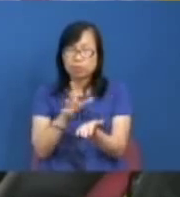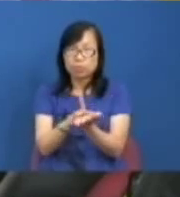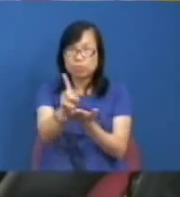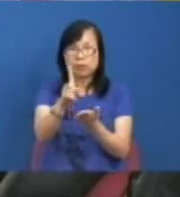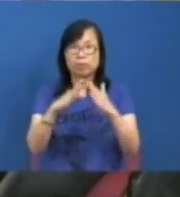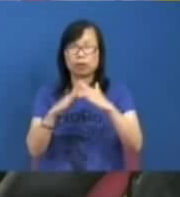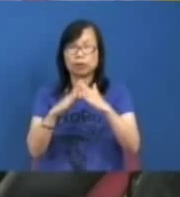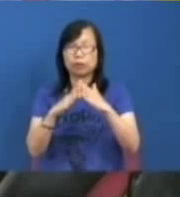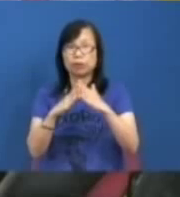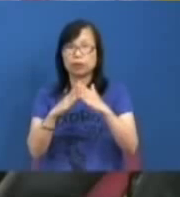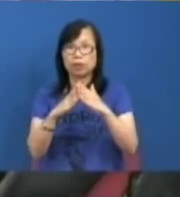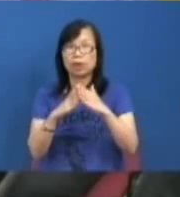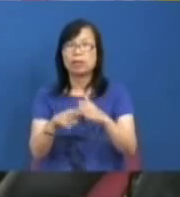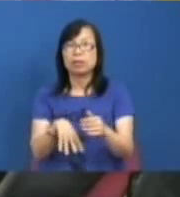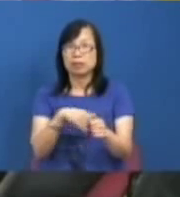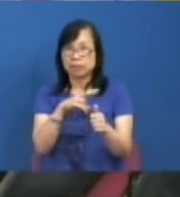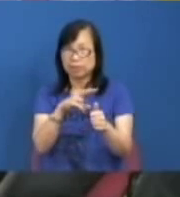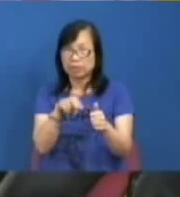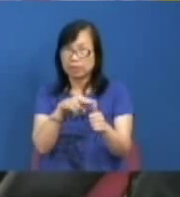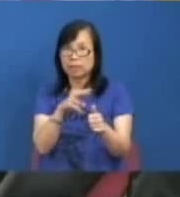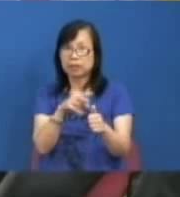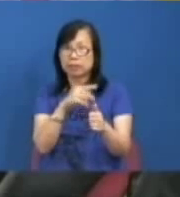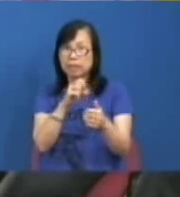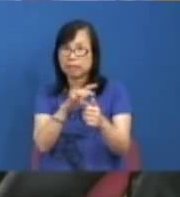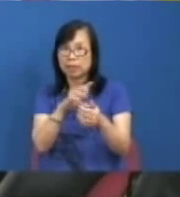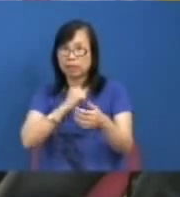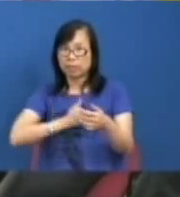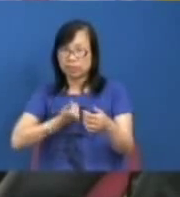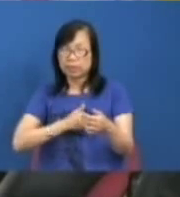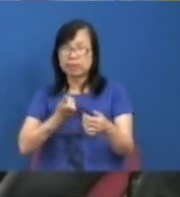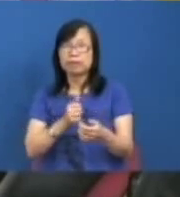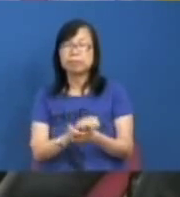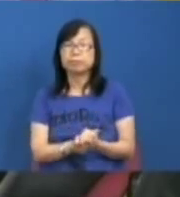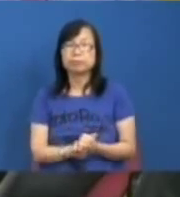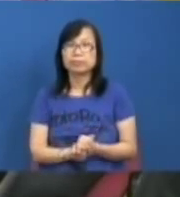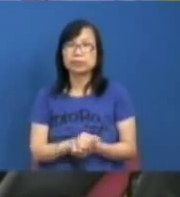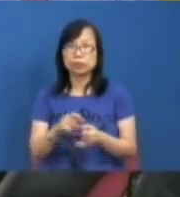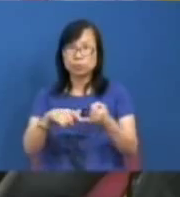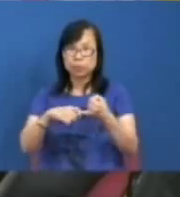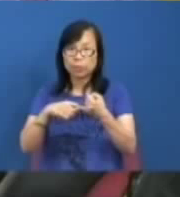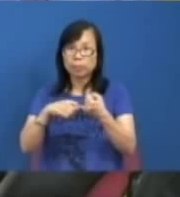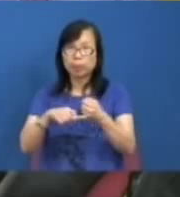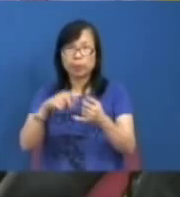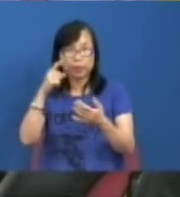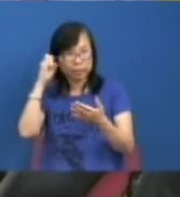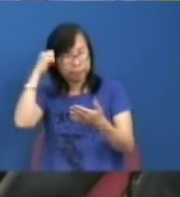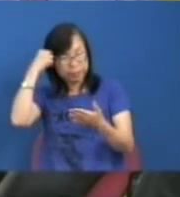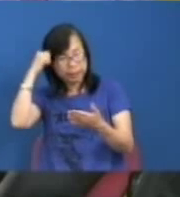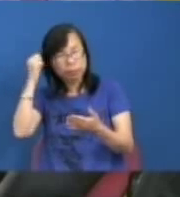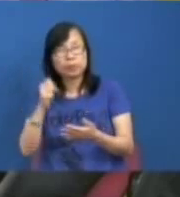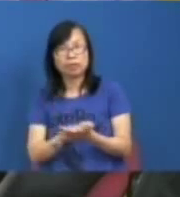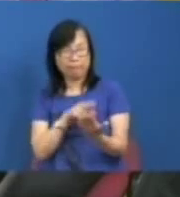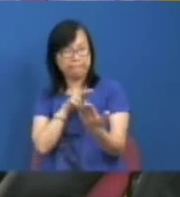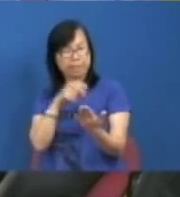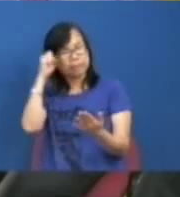宇surveyor， 即係測量師去做咗呢個初步嘅評估。如果佢睇過個評